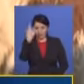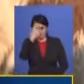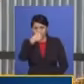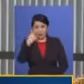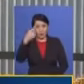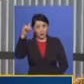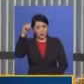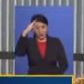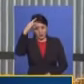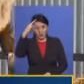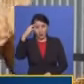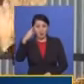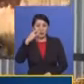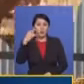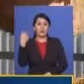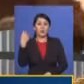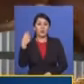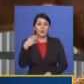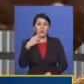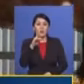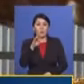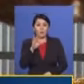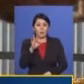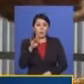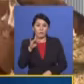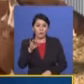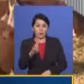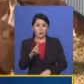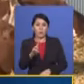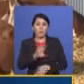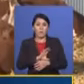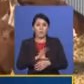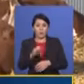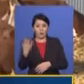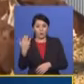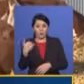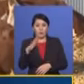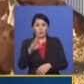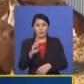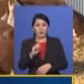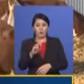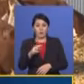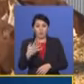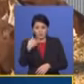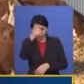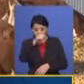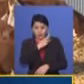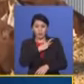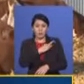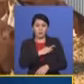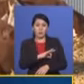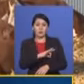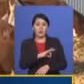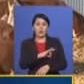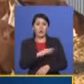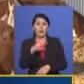қара қазақтың сиырын ағылшындық Герефорд бұқамен будандастыру арқылы шығарылды. Өткен ғасырдың 50-ші жылдары пайда болған бұл тұқымды